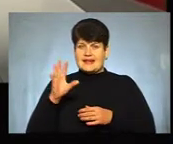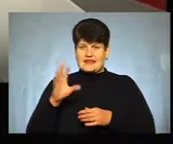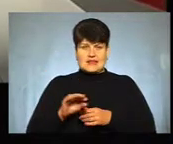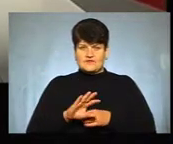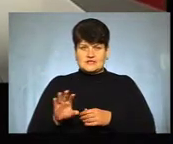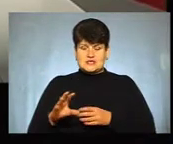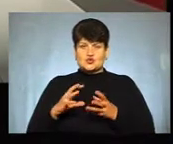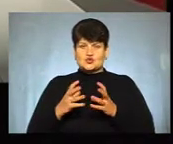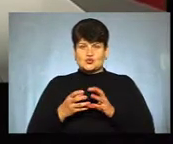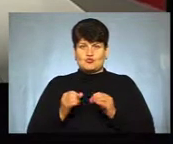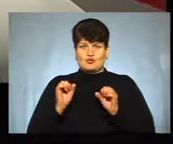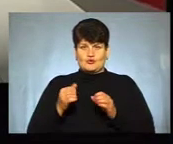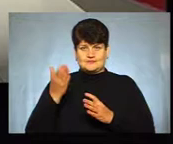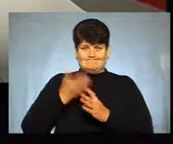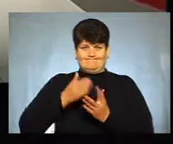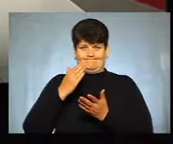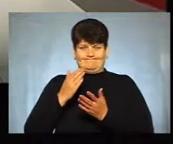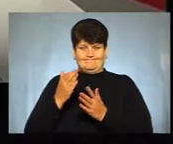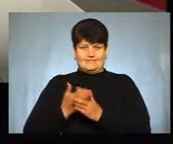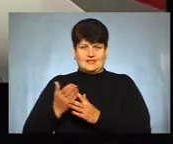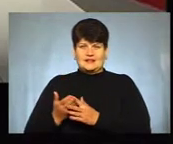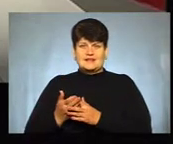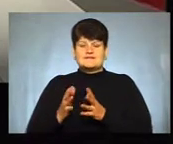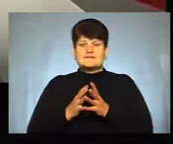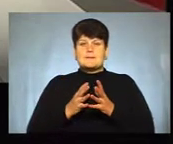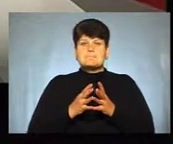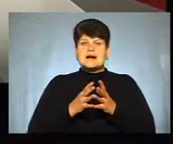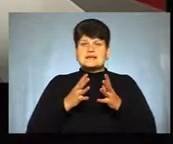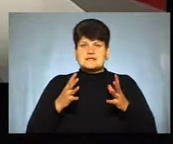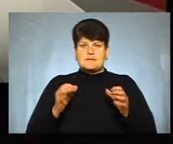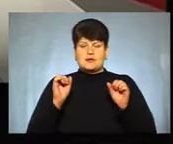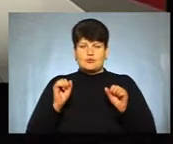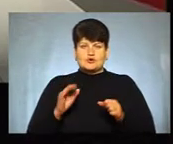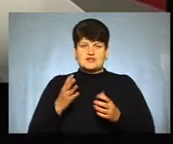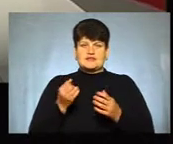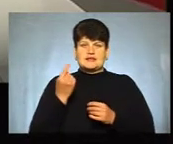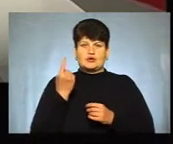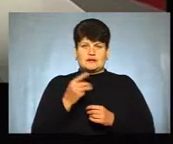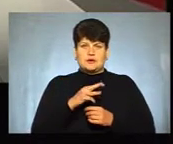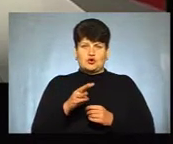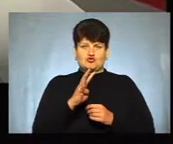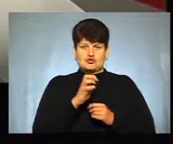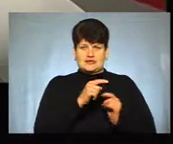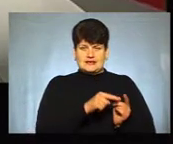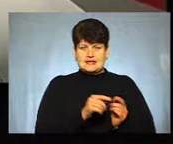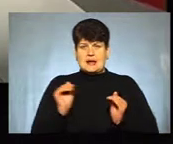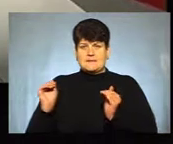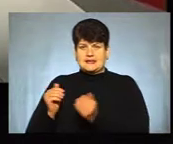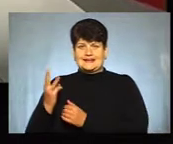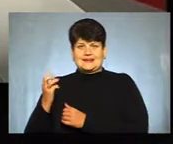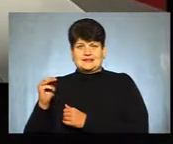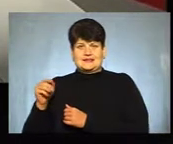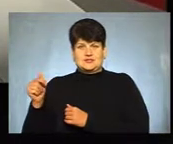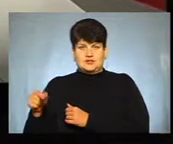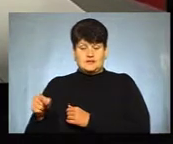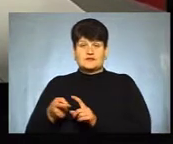суми можна прописати було проекти, а проект великий мав максимальну межу – це 1 450 000 гривень, а малий – 300 тисяч гривень. Тобто в